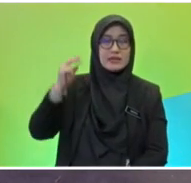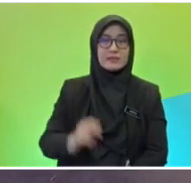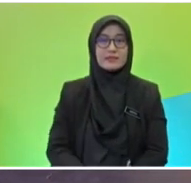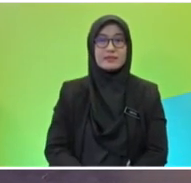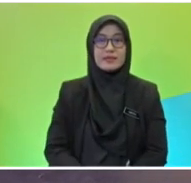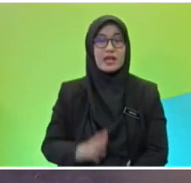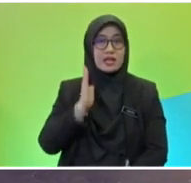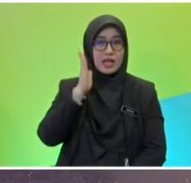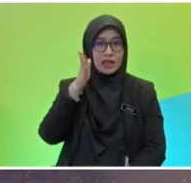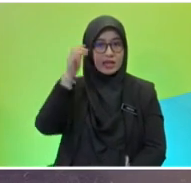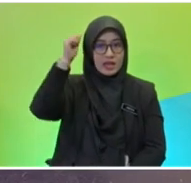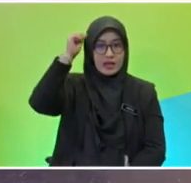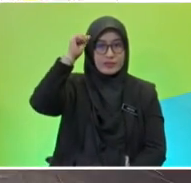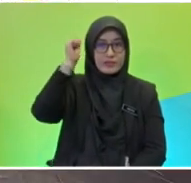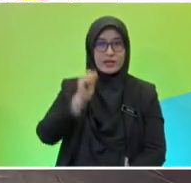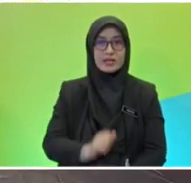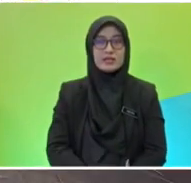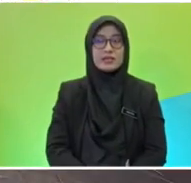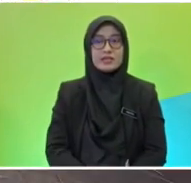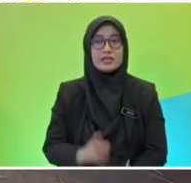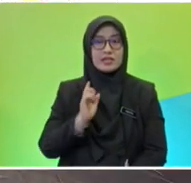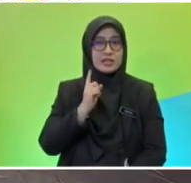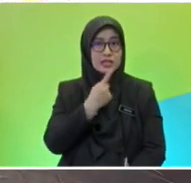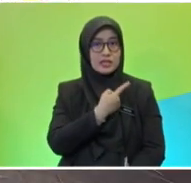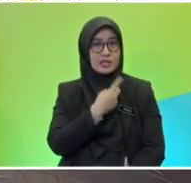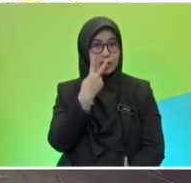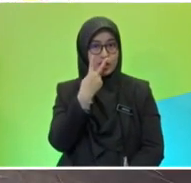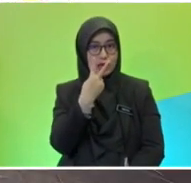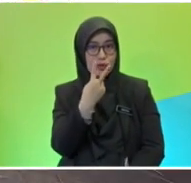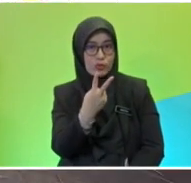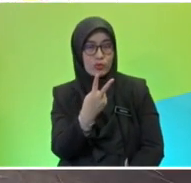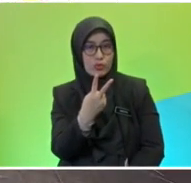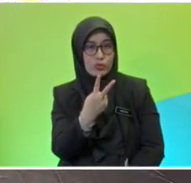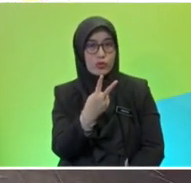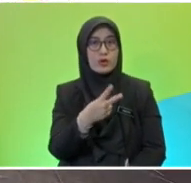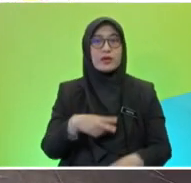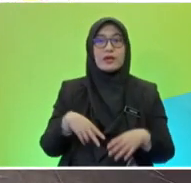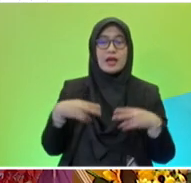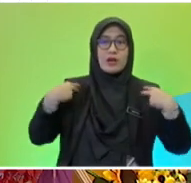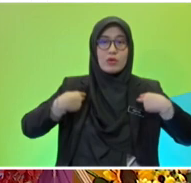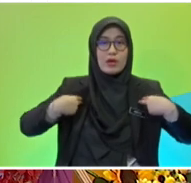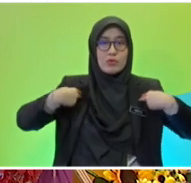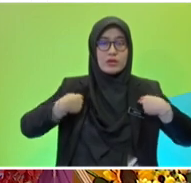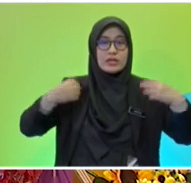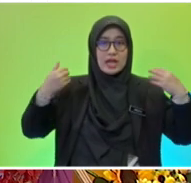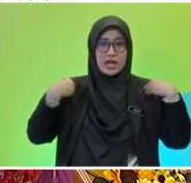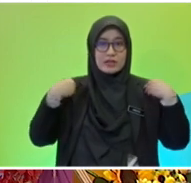Akmal, kita teroka haiwan-haiwan ni kan. Ada yang ada kuku. Ada yang kakinya